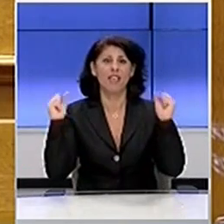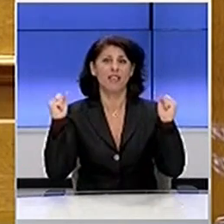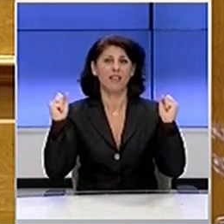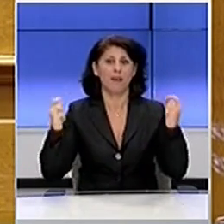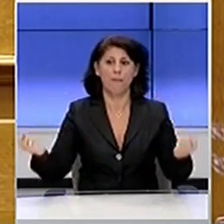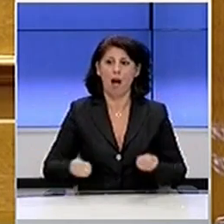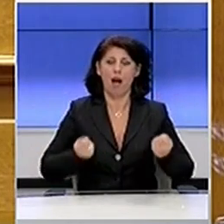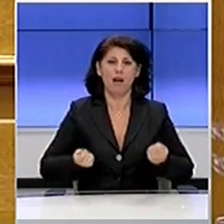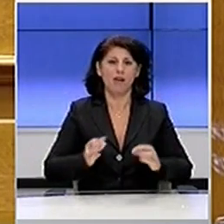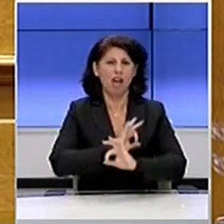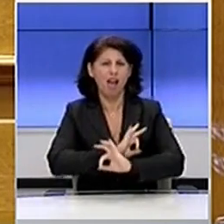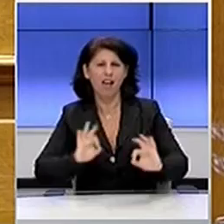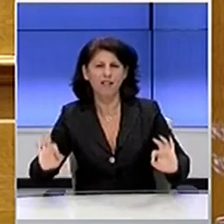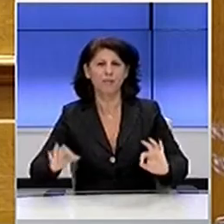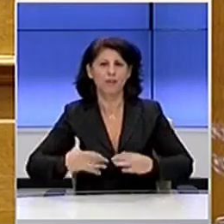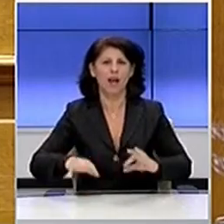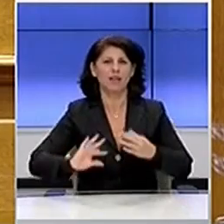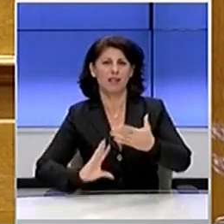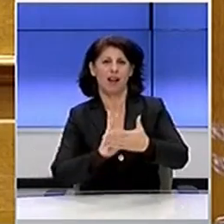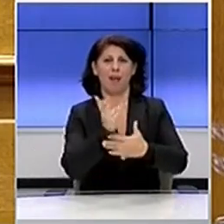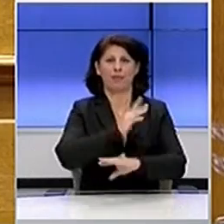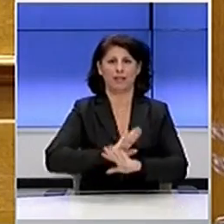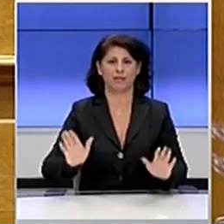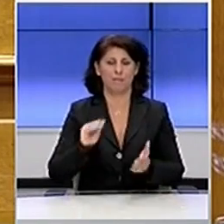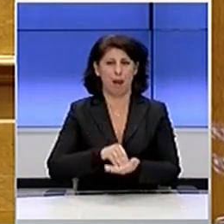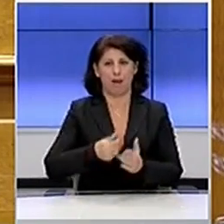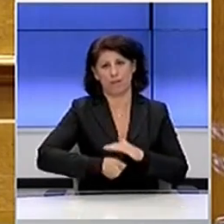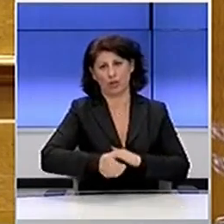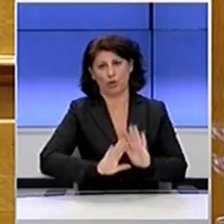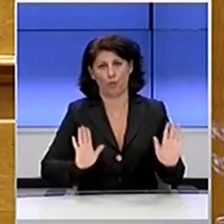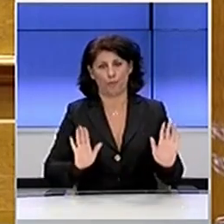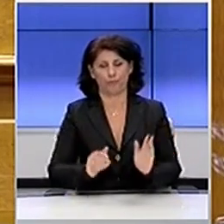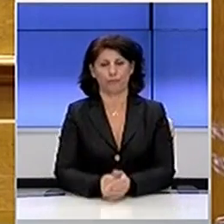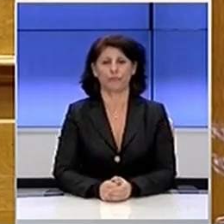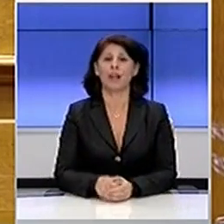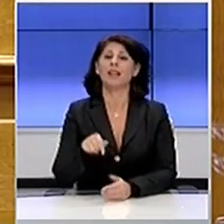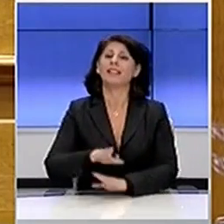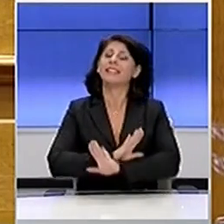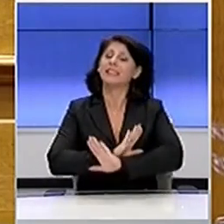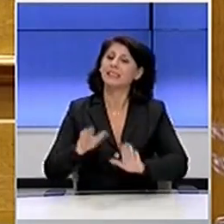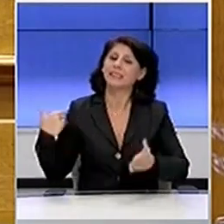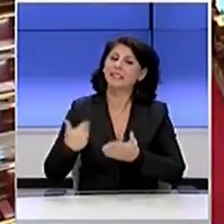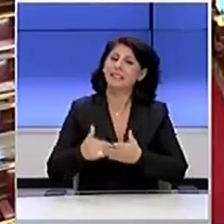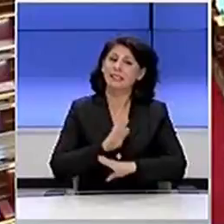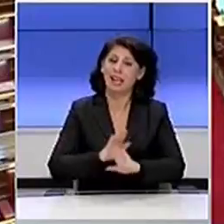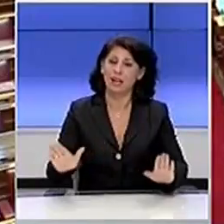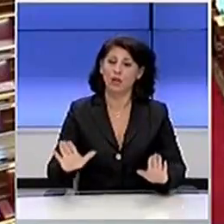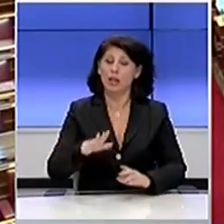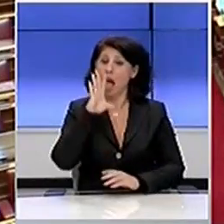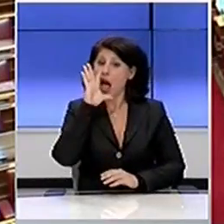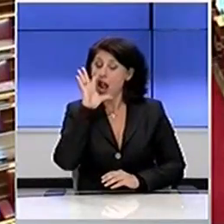ξαναπιάσει το νήμα της ανάπτυξης. Κλείνω λοιπόν με ένα